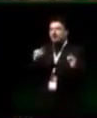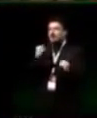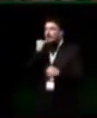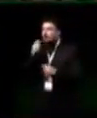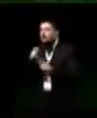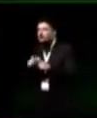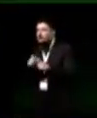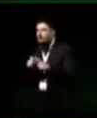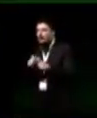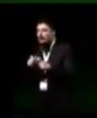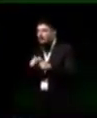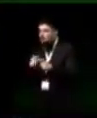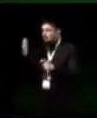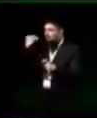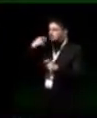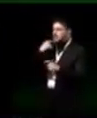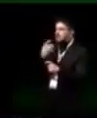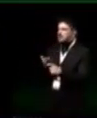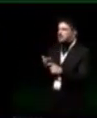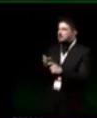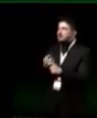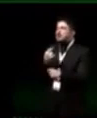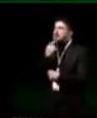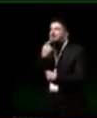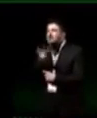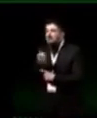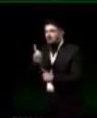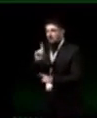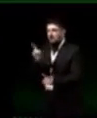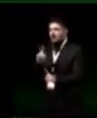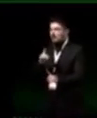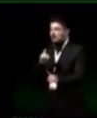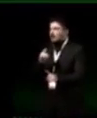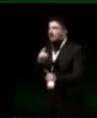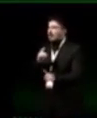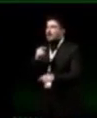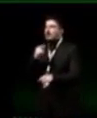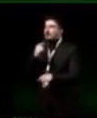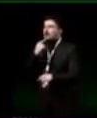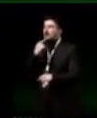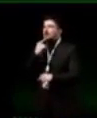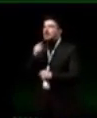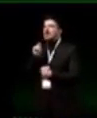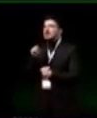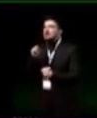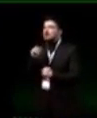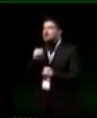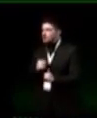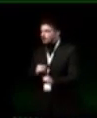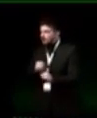paesi, almeno qualche anno fa, si diceva non era chi sei, ma di chi tu sei, Nanni.